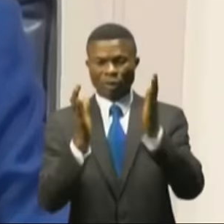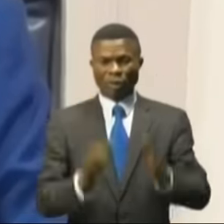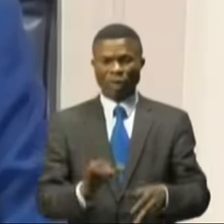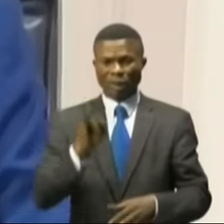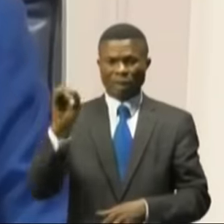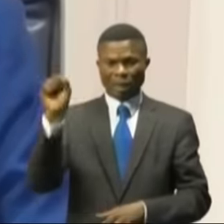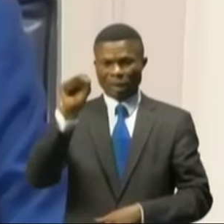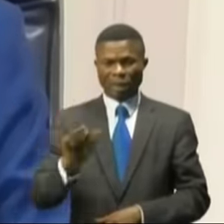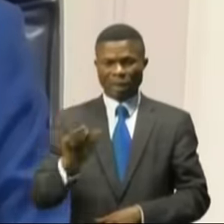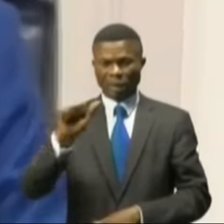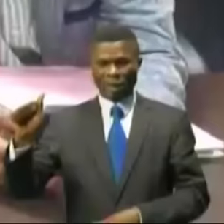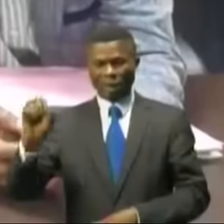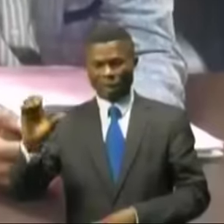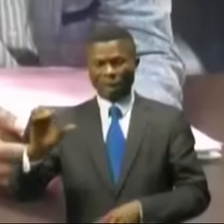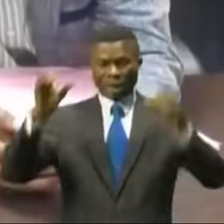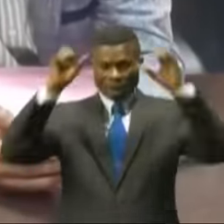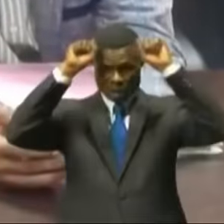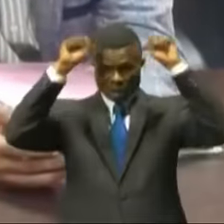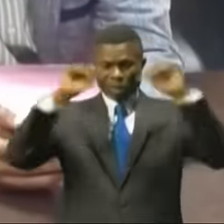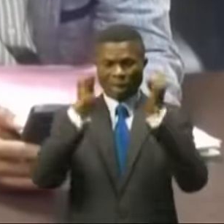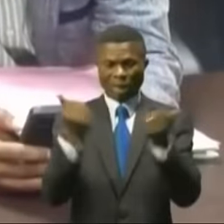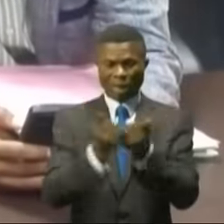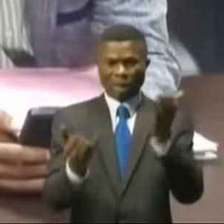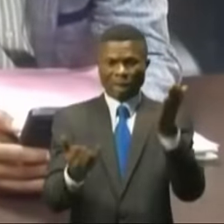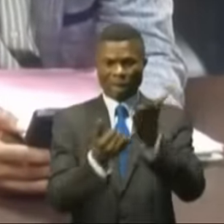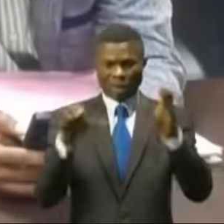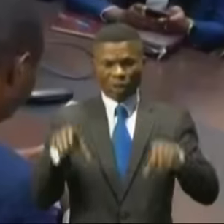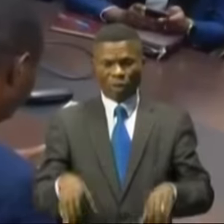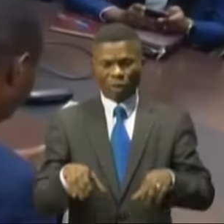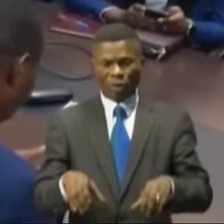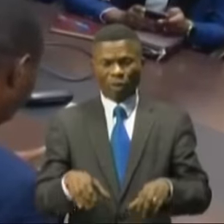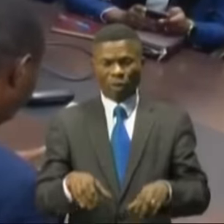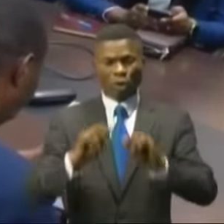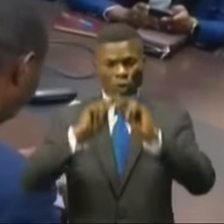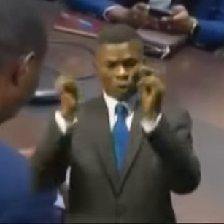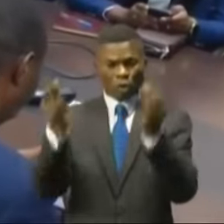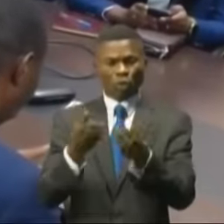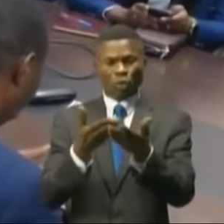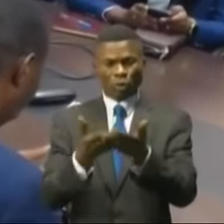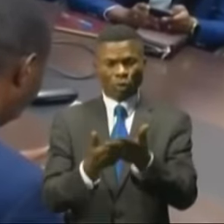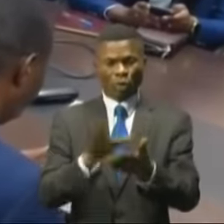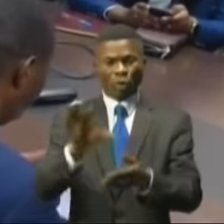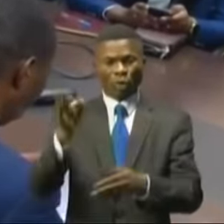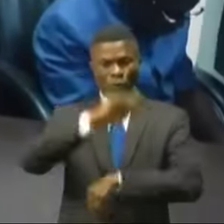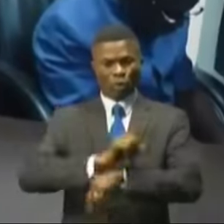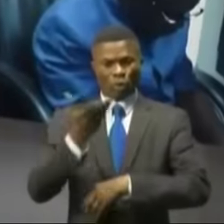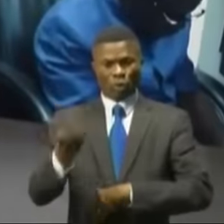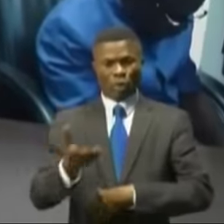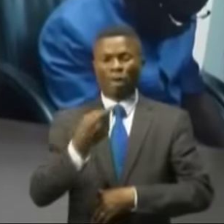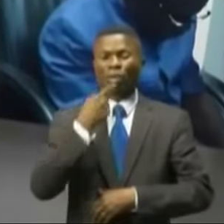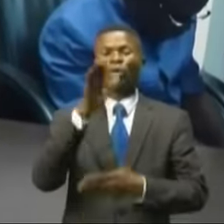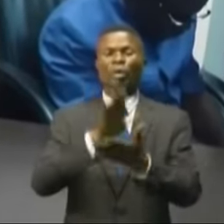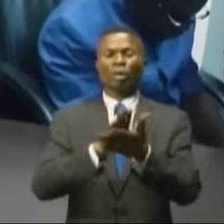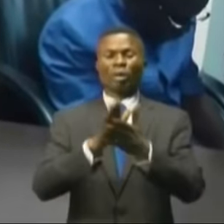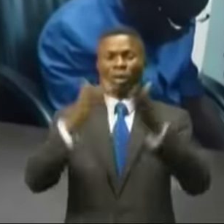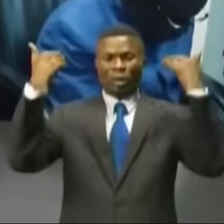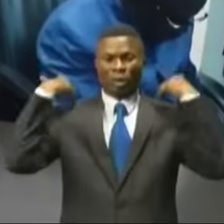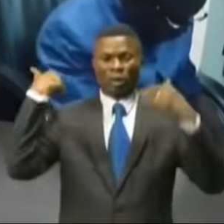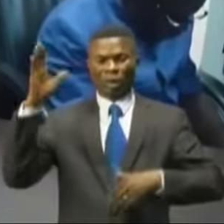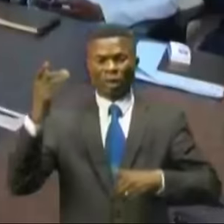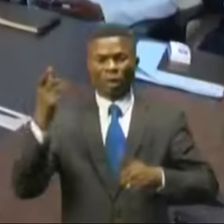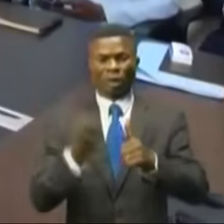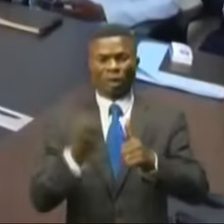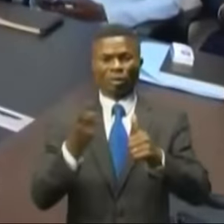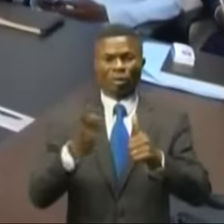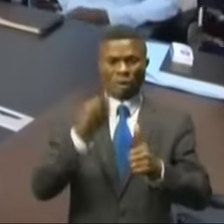Issumo, président de l'Association des ingénieurs du Congo, cette délégation a saisi cette occasion pour remercier les chefs de l'État, d'abord pour